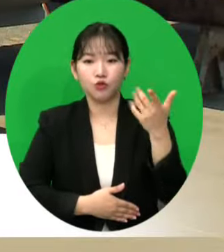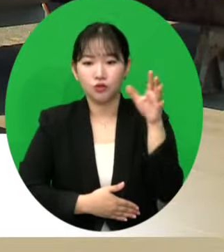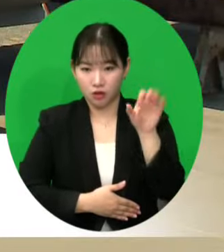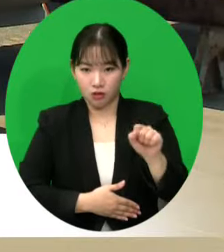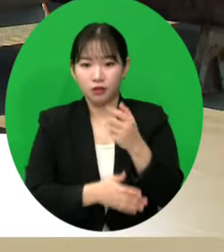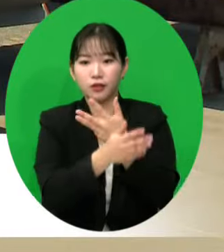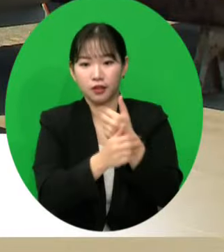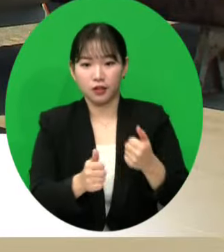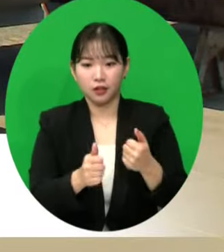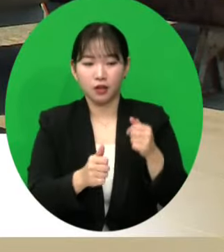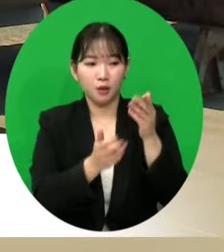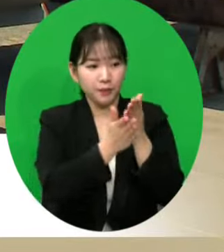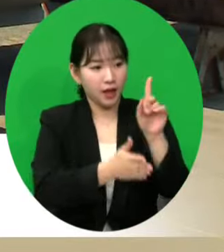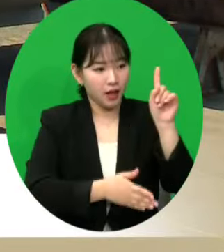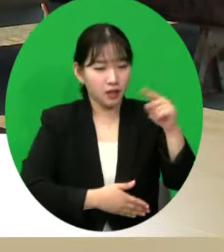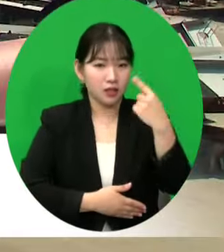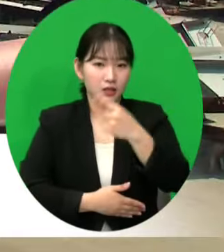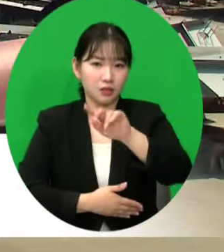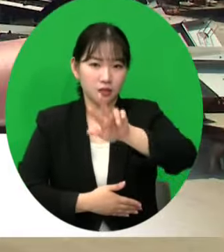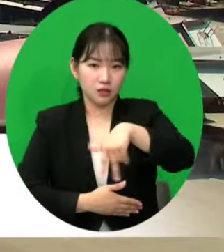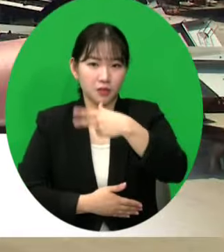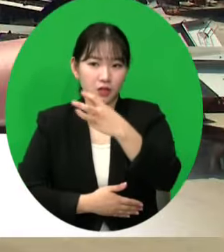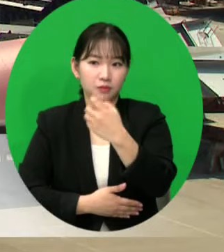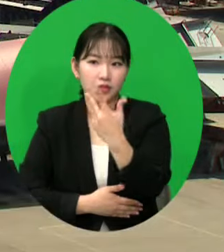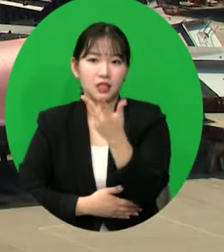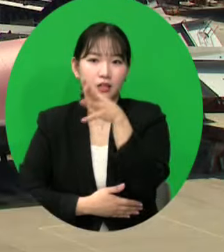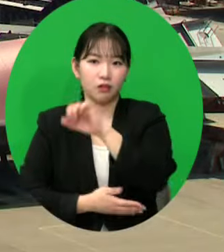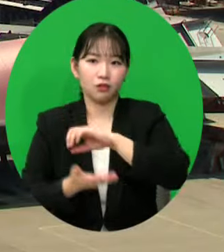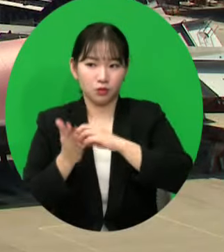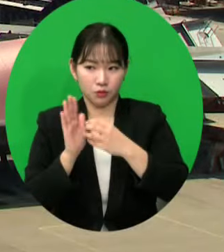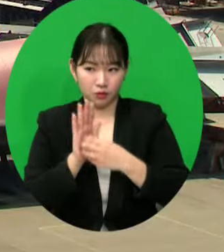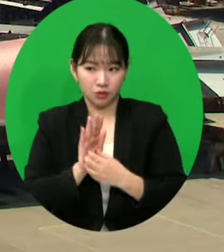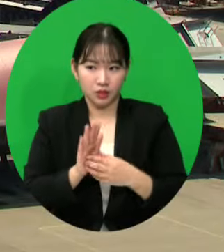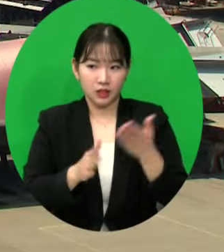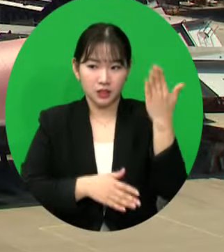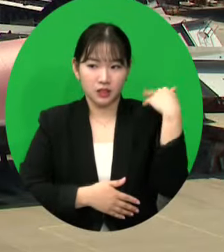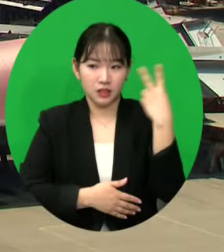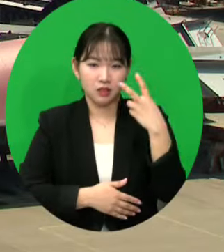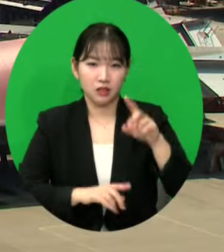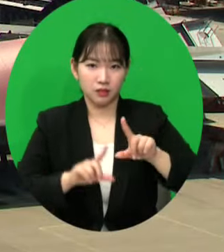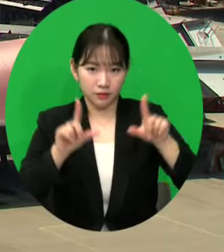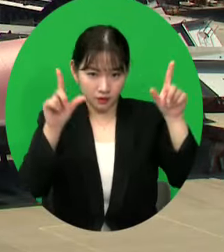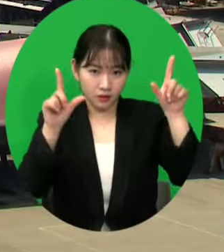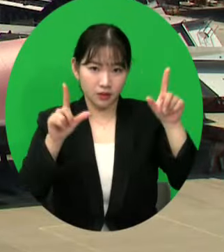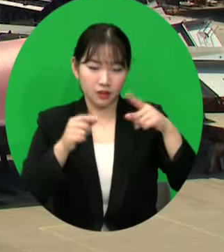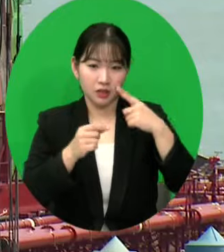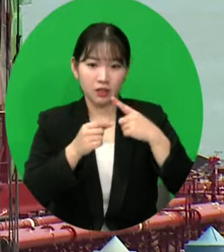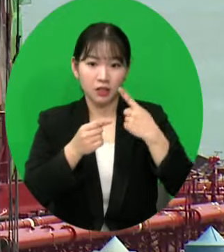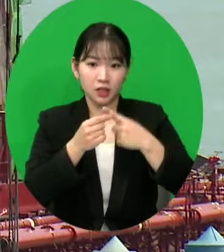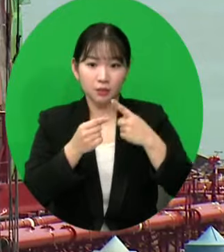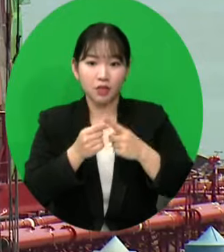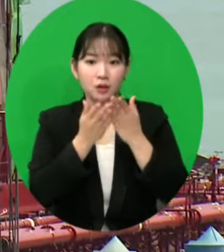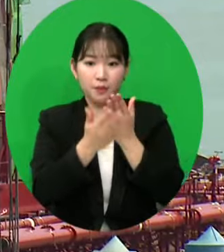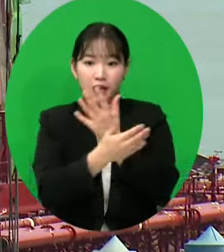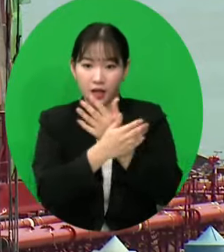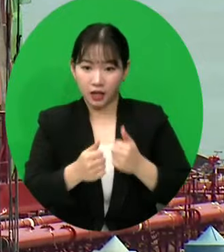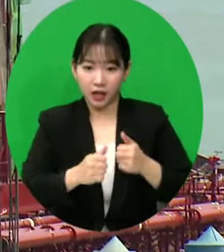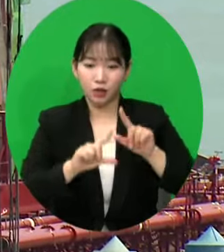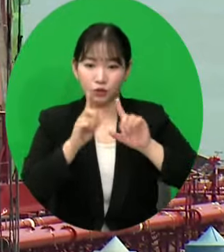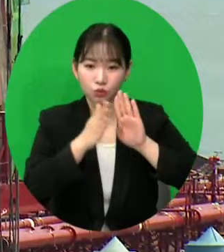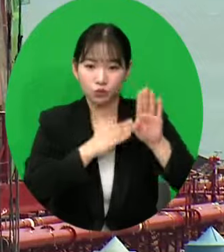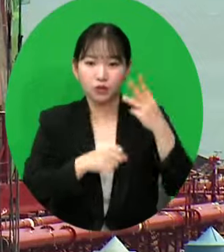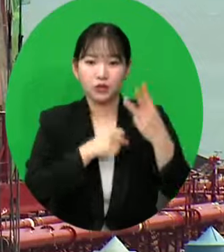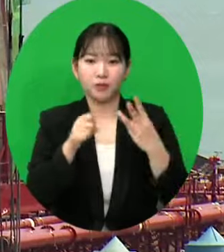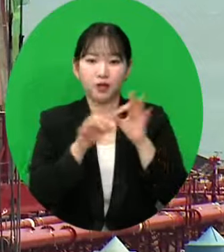영원으로 한척당 137억원 수준이며 지난 2020년 첫 셔틀 탱커 건조 계약 이후